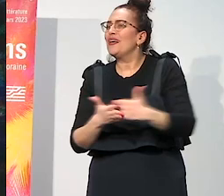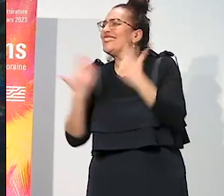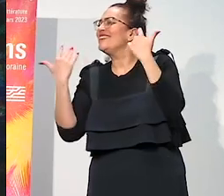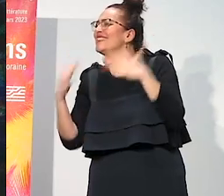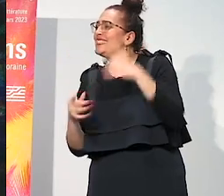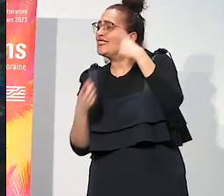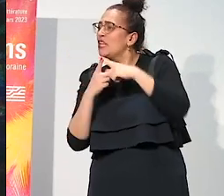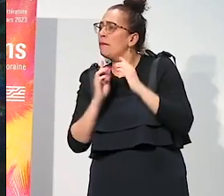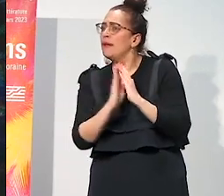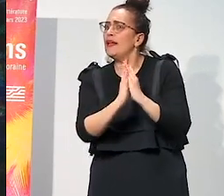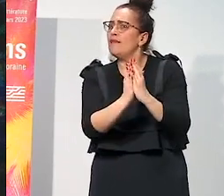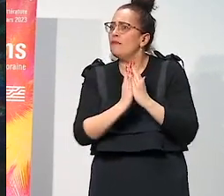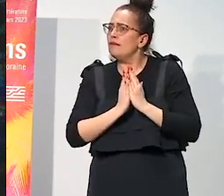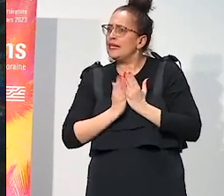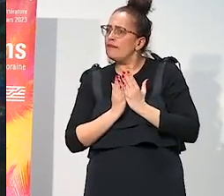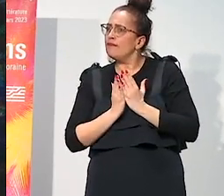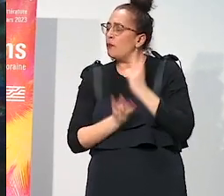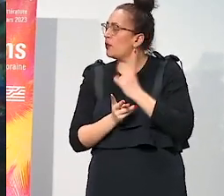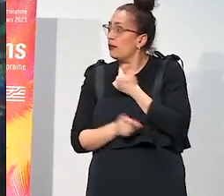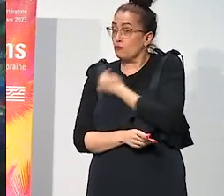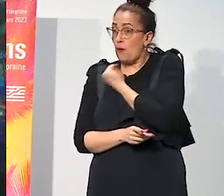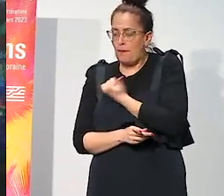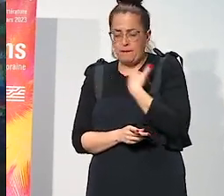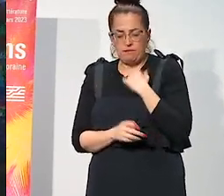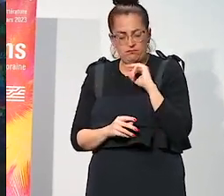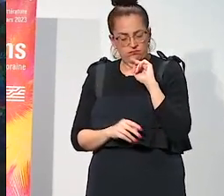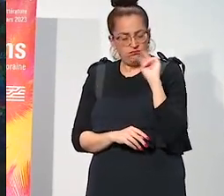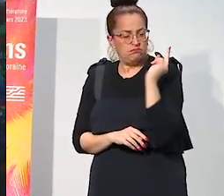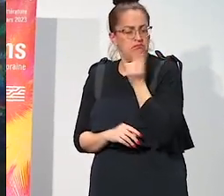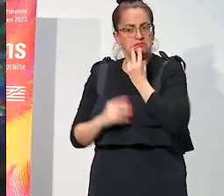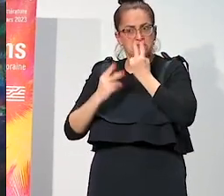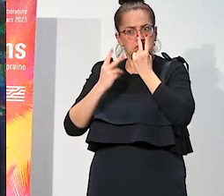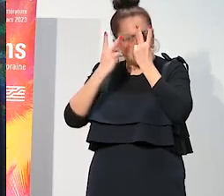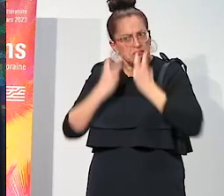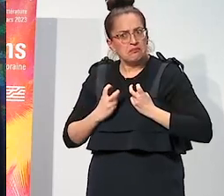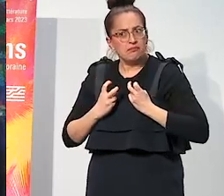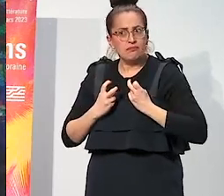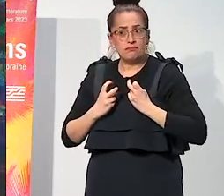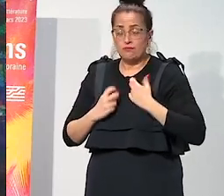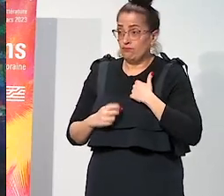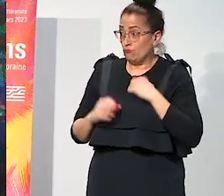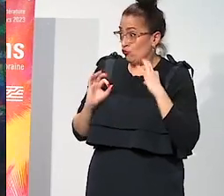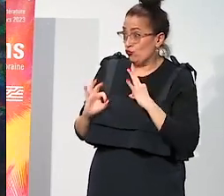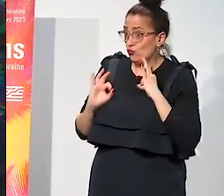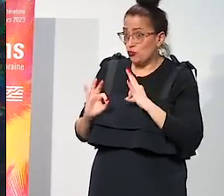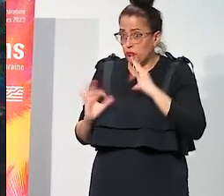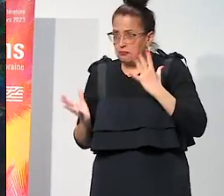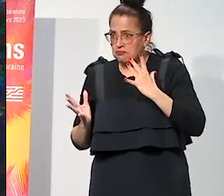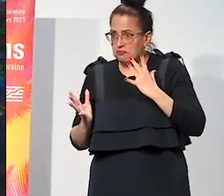fait, vous avez eu le temps d'analyser. J'ai eu le temps d'analyser, et en fait, je pense que c'est à chaque fois comme ça, sans